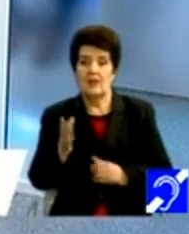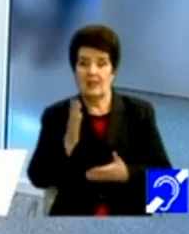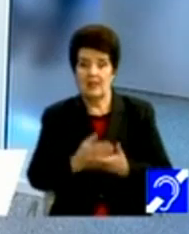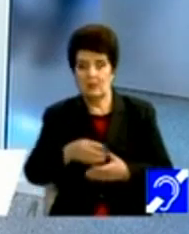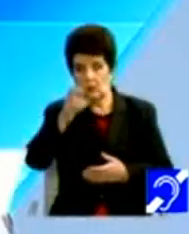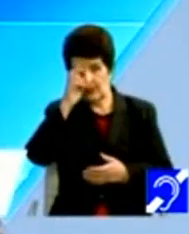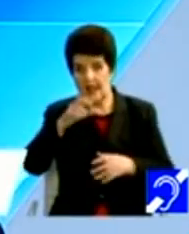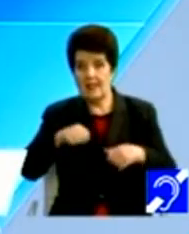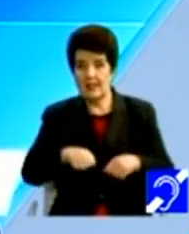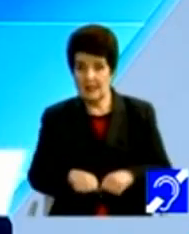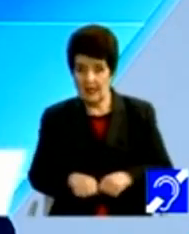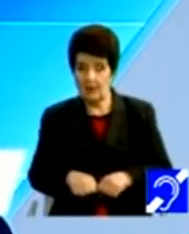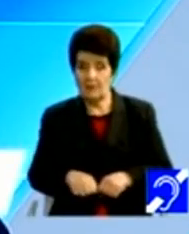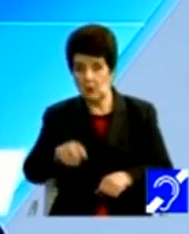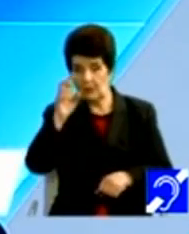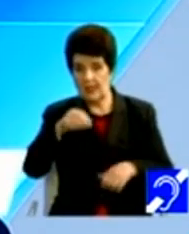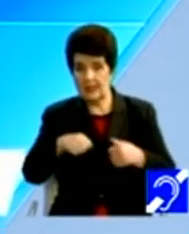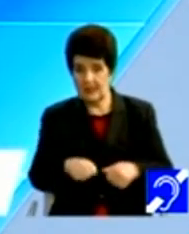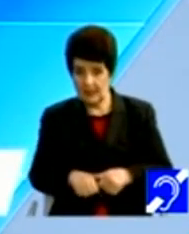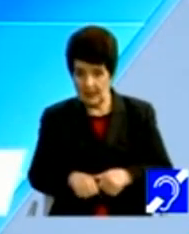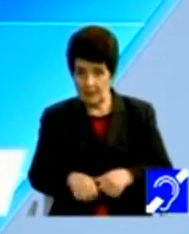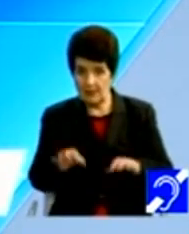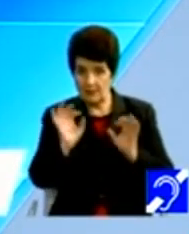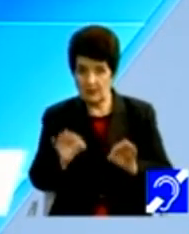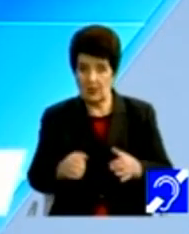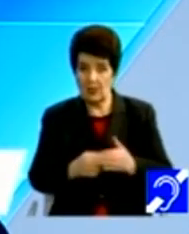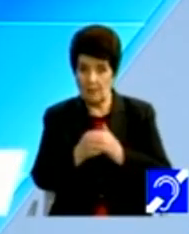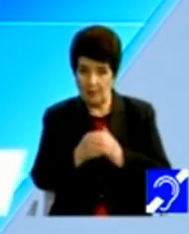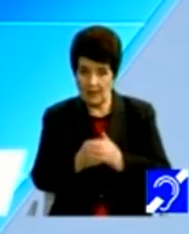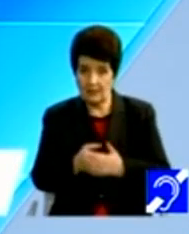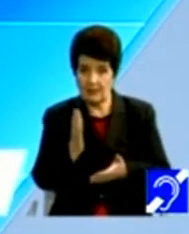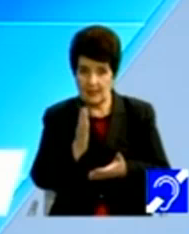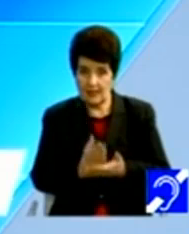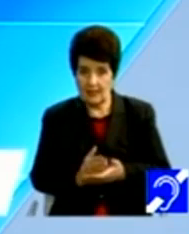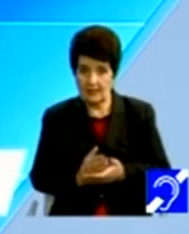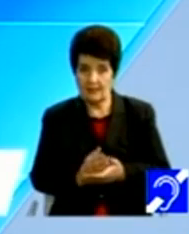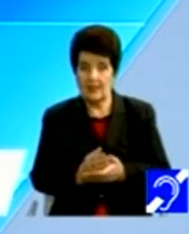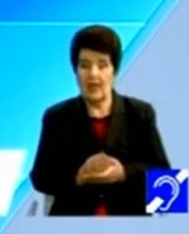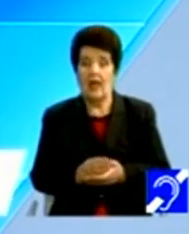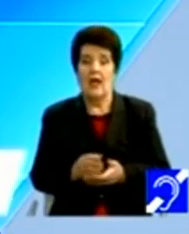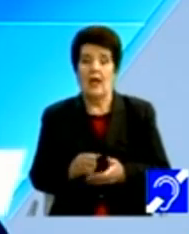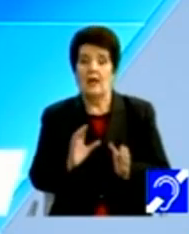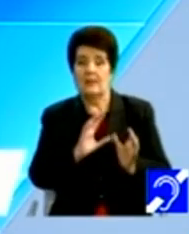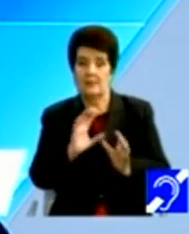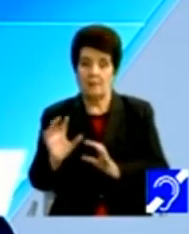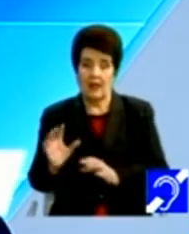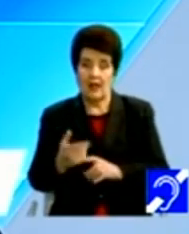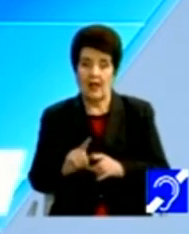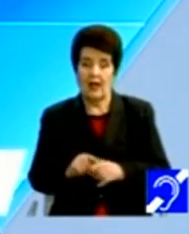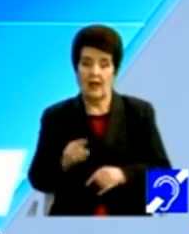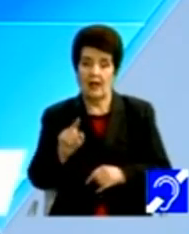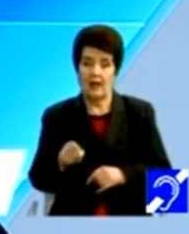stat de drept. Prin stat de drept sau nu, din principiile de bază a statului drept este separarea puterilor în stat. Și până atunci